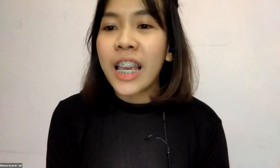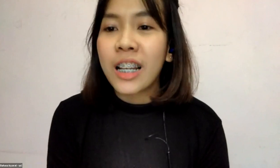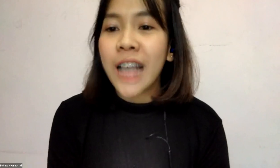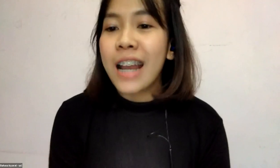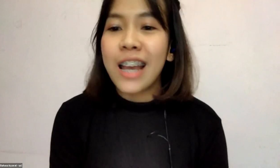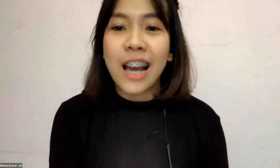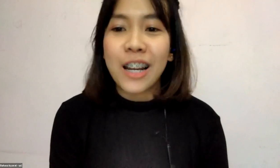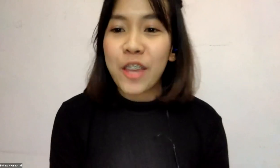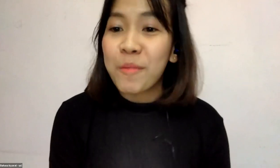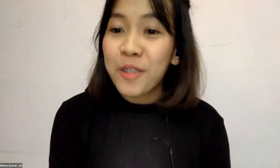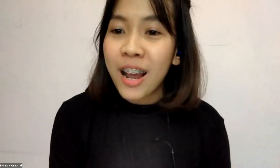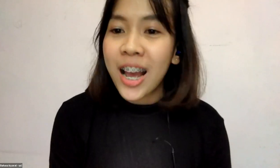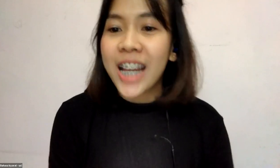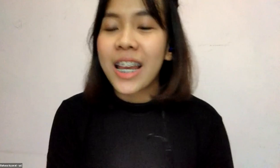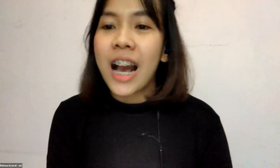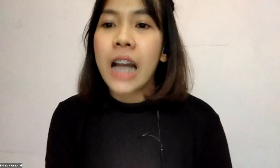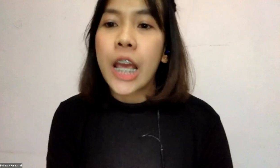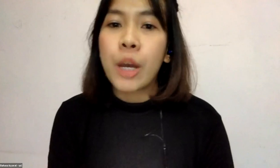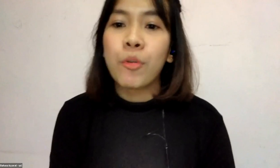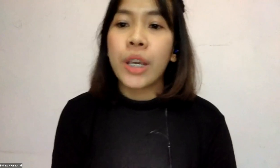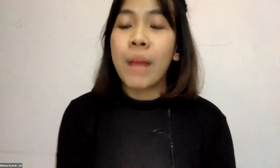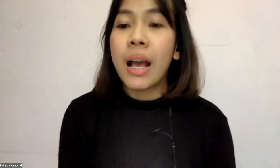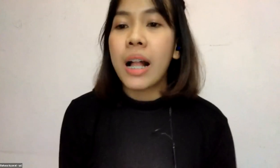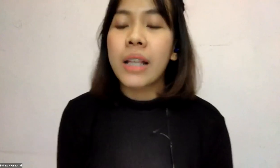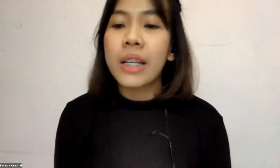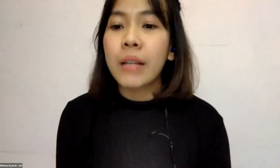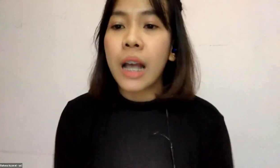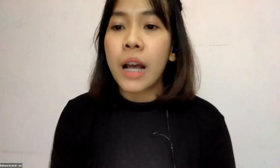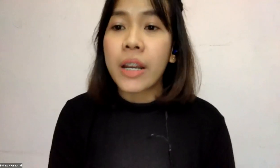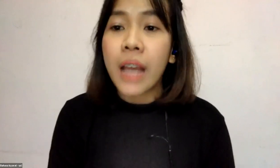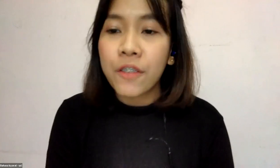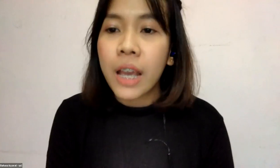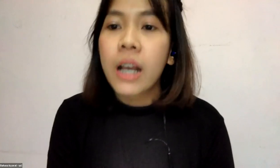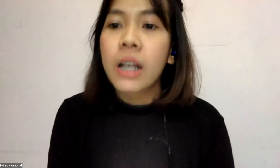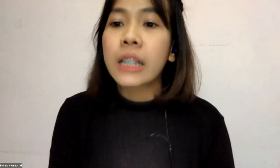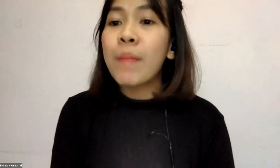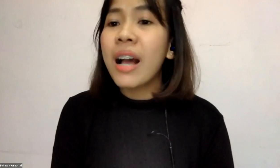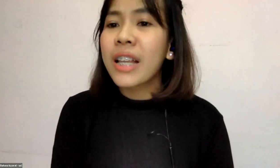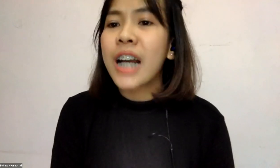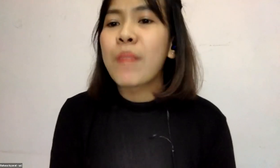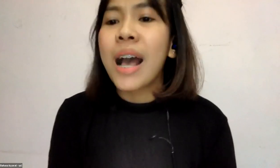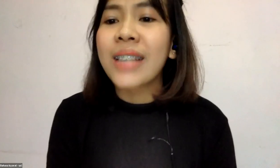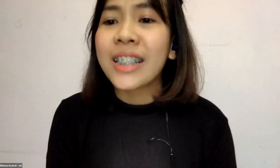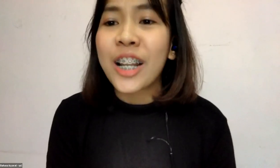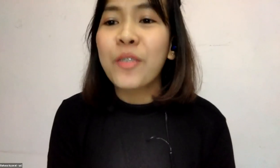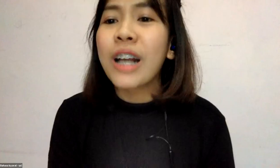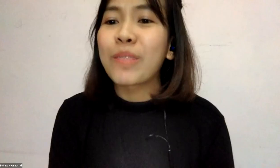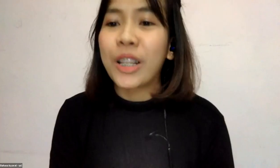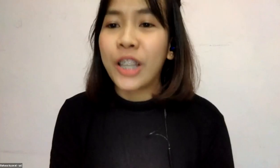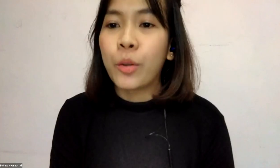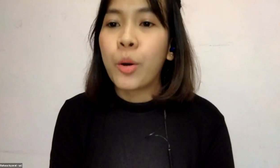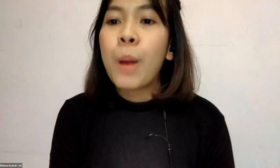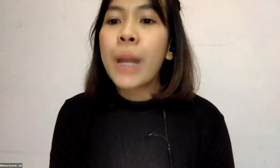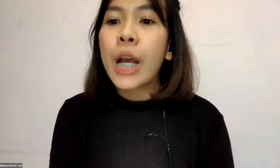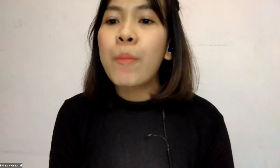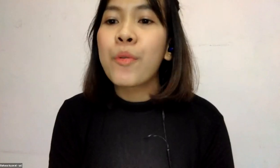kelasbahasainggris ada yang harganya murah ada yang harganya mungkin mahal jadikan sangat variatif ya Sama halnya dengan bahasa isyarat juga